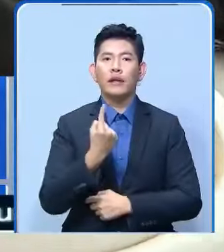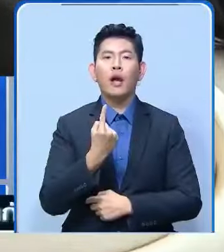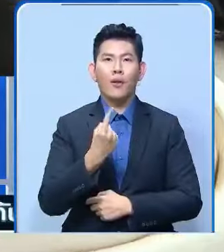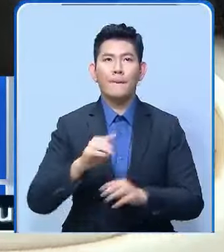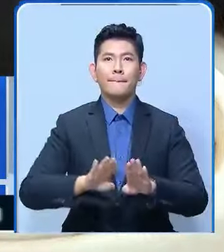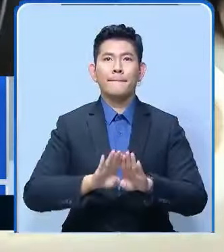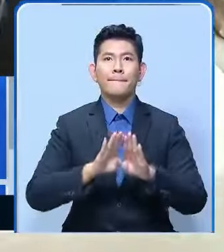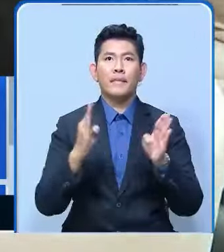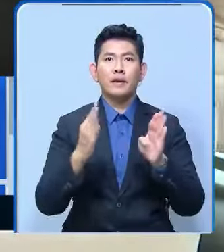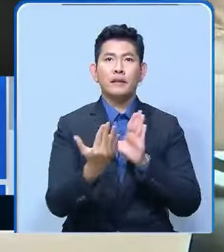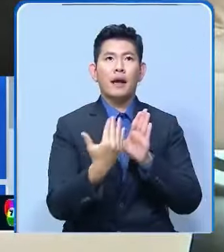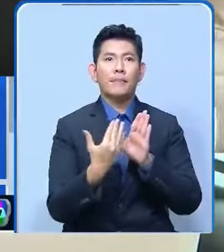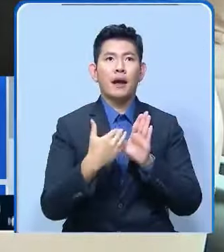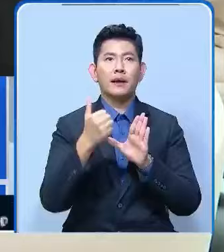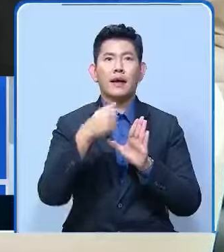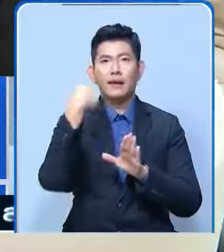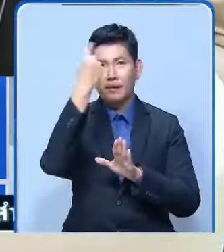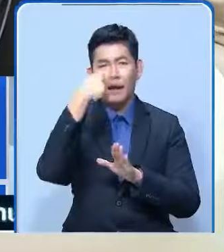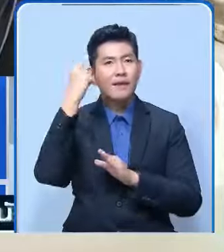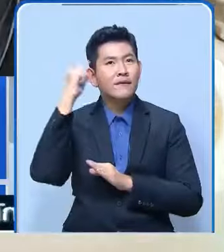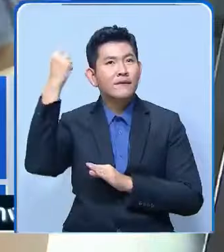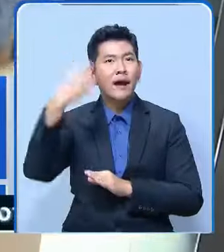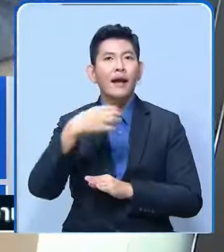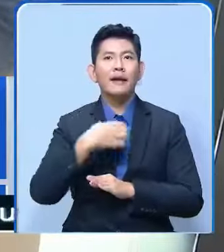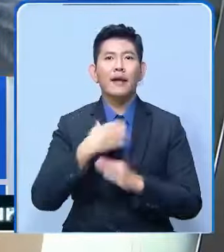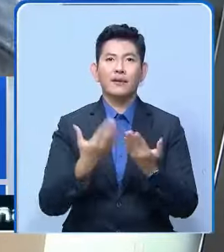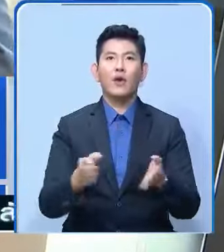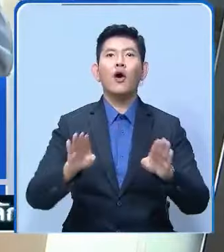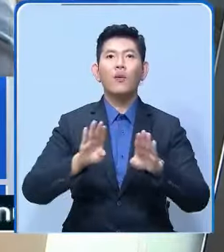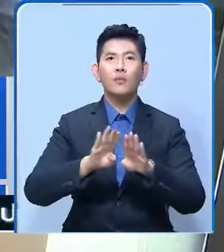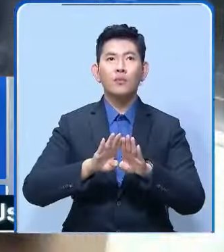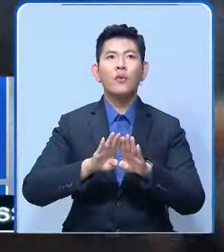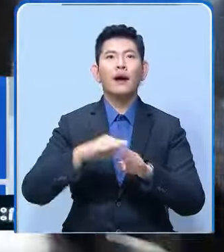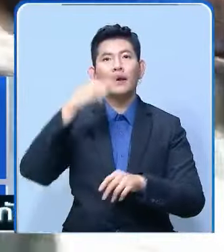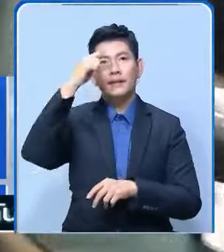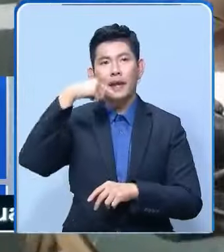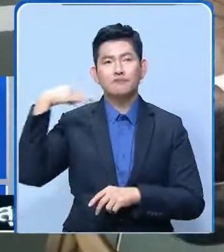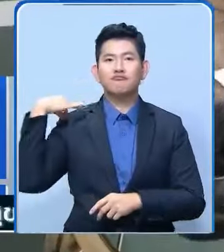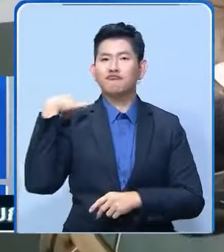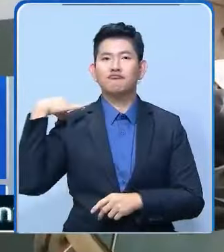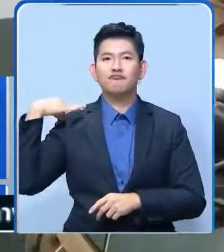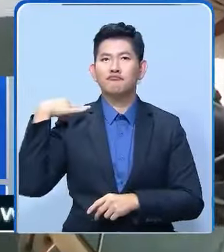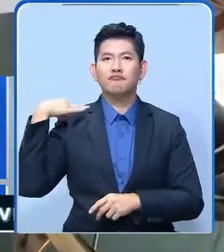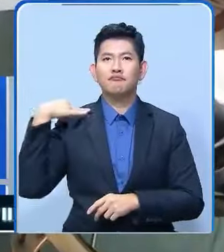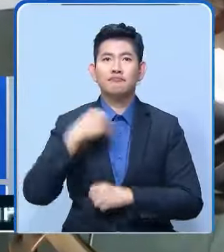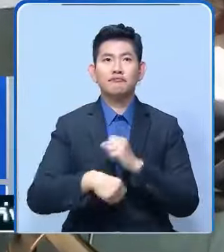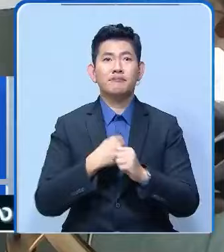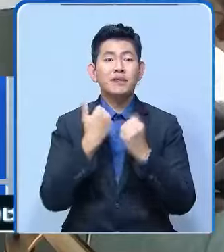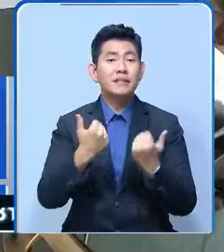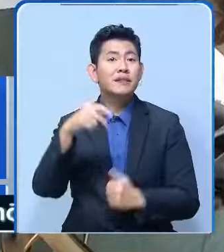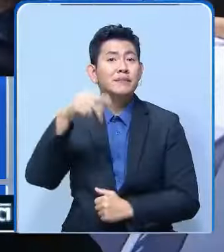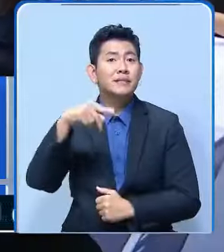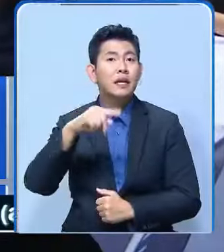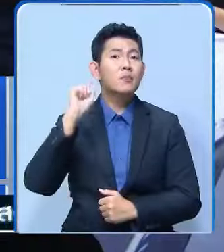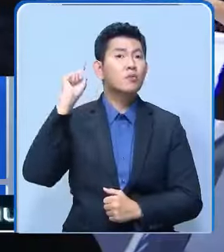ที่เราเปิด walk in รับคนที่มีฝันอยากจะมาเป็นครอบครัวไทยซูเปอร์โมเดลอย่างที่บอกปีนี้พิเศษสุดๆเปิดรับทั้